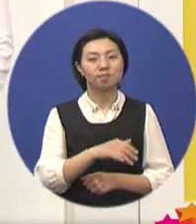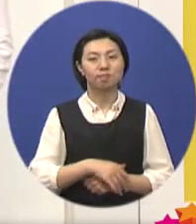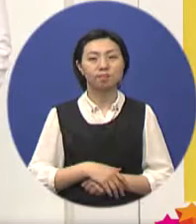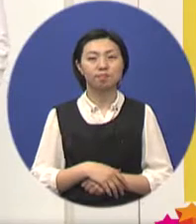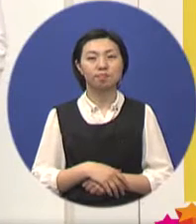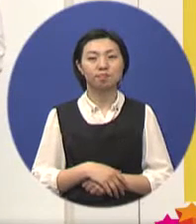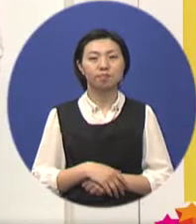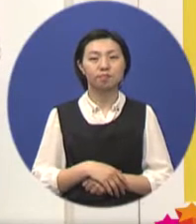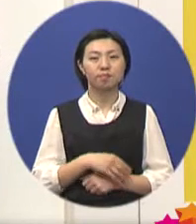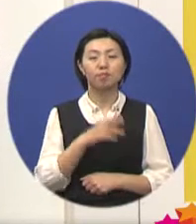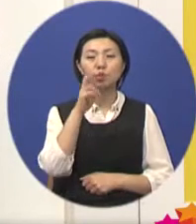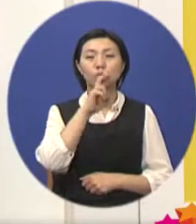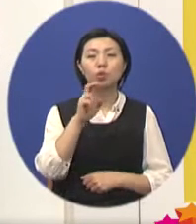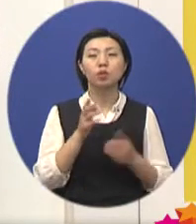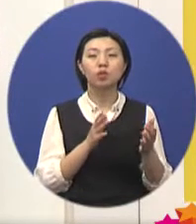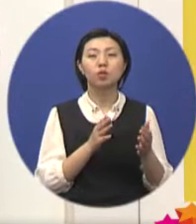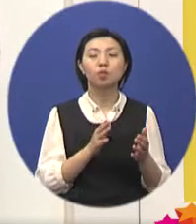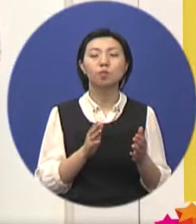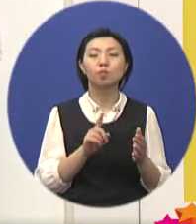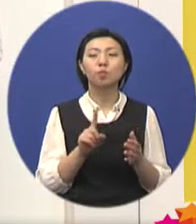오늘 어떤 노래 준비했어요?